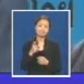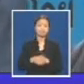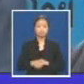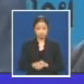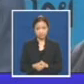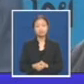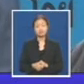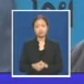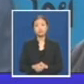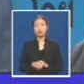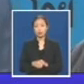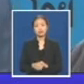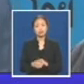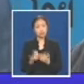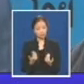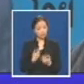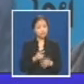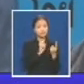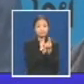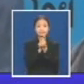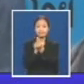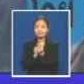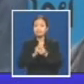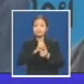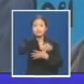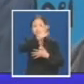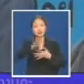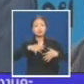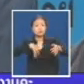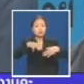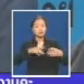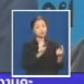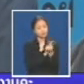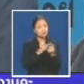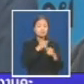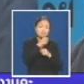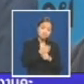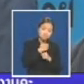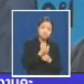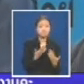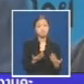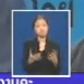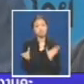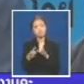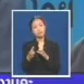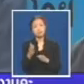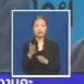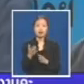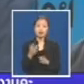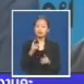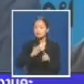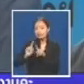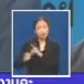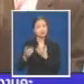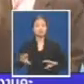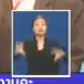เวลาที่ผมไปพบปะกับพี่น้องประชาชนจะเป็นผู้สูงอายุหรือจะเป็นกลุ่มคนซึ่งได้รับการช่วยเหลือจากรัฐบ